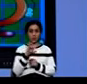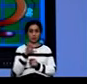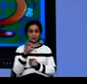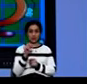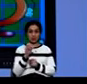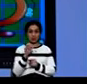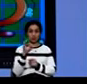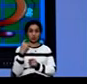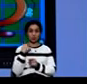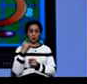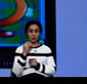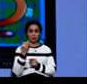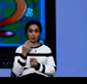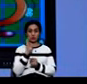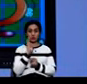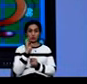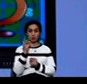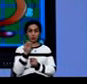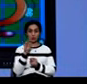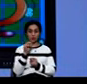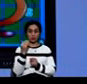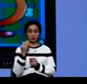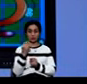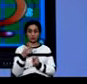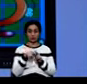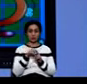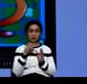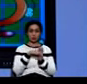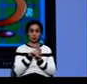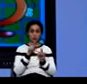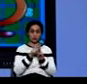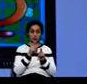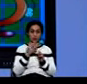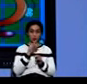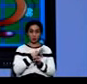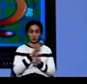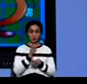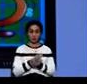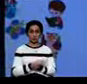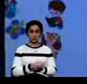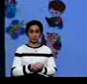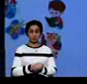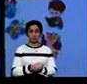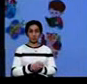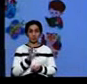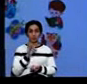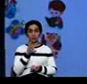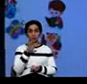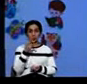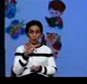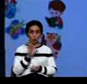Одна сонны біз женский род деген сөздерге нисбатан қолдаймыз.